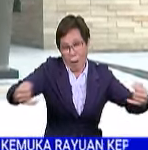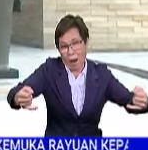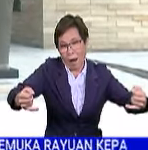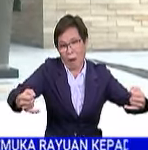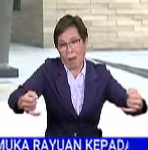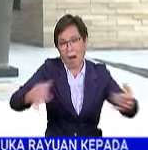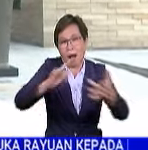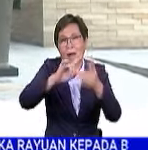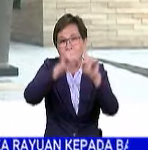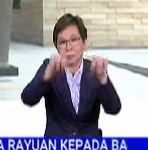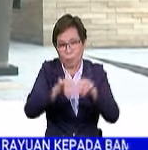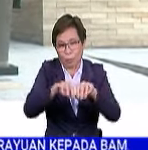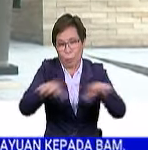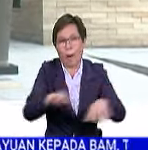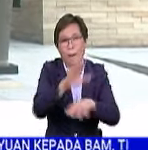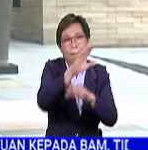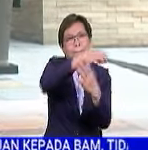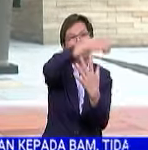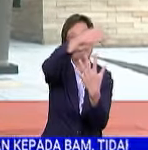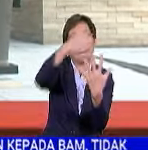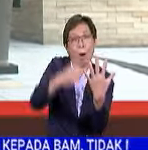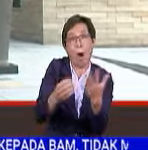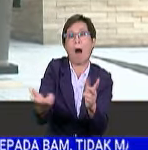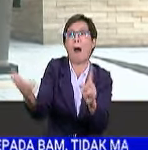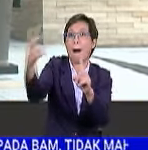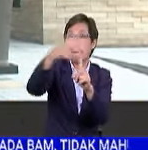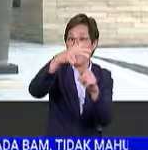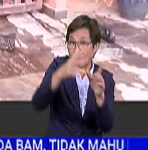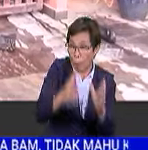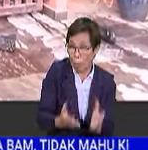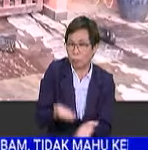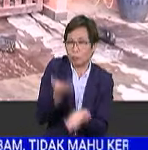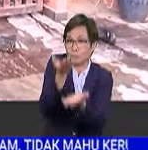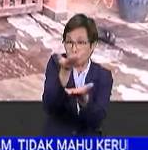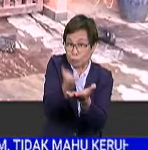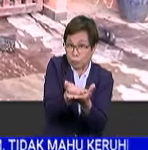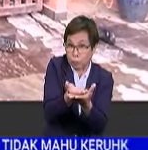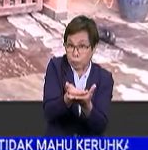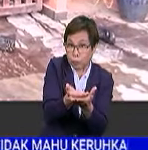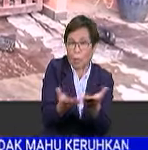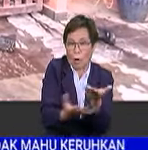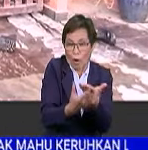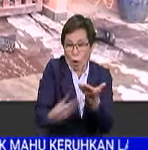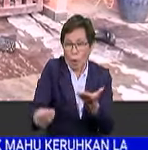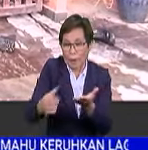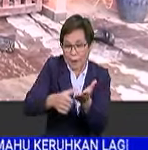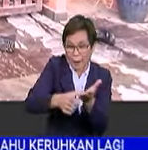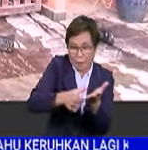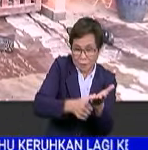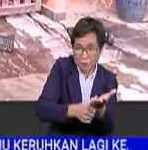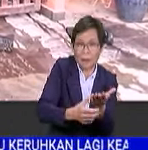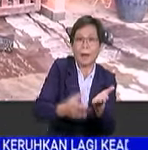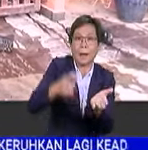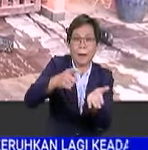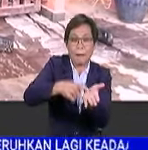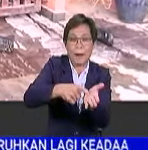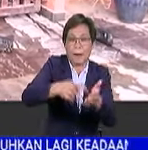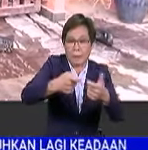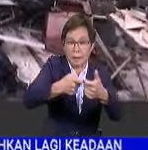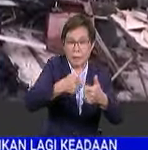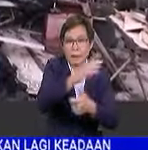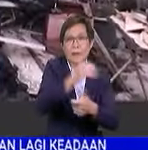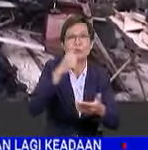menerusi laman sesawang BSN. Pemohon perlu mengemukakan salinan kad pengenalan salinan bil elektrik dan